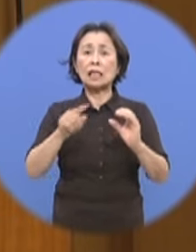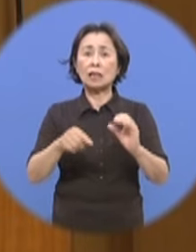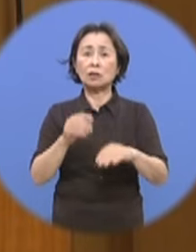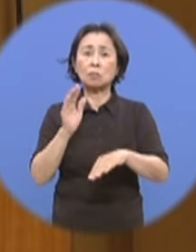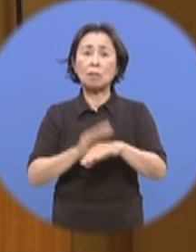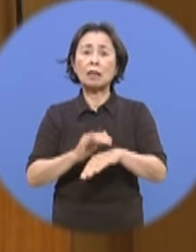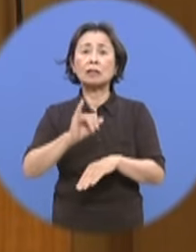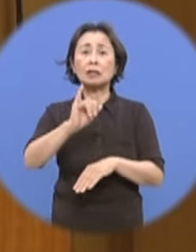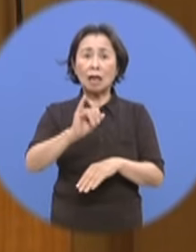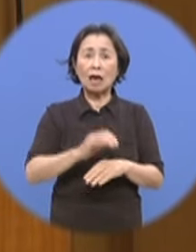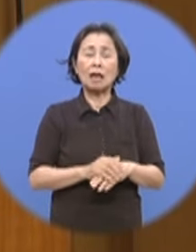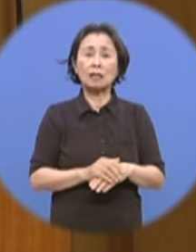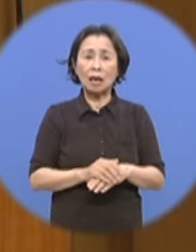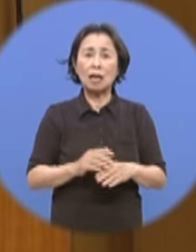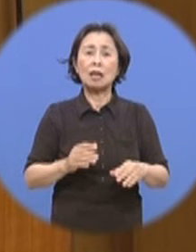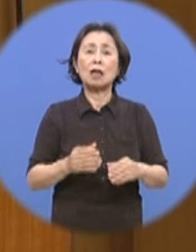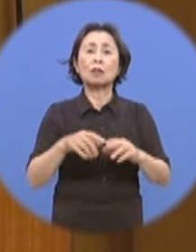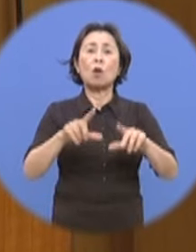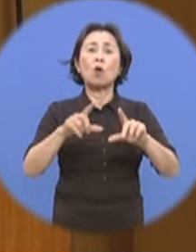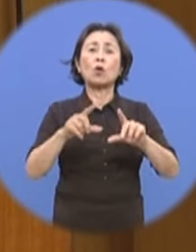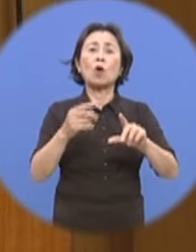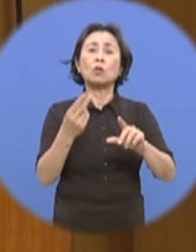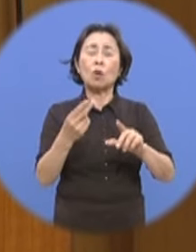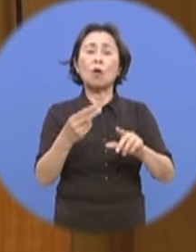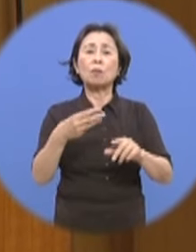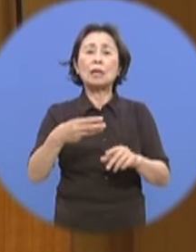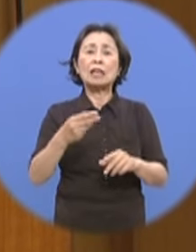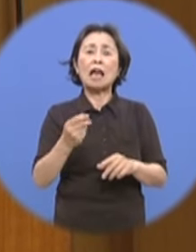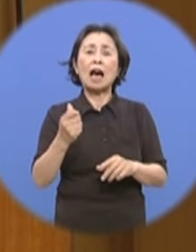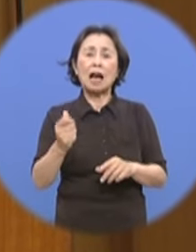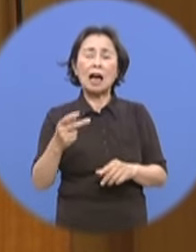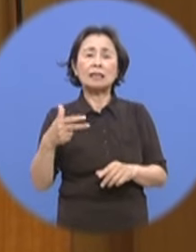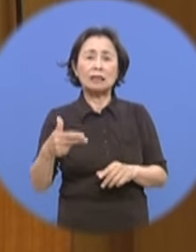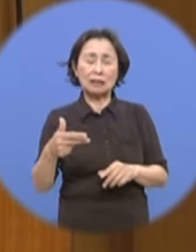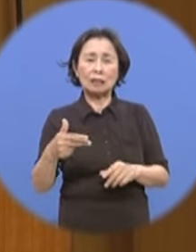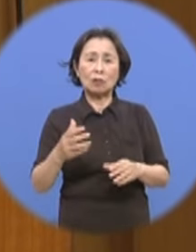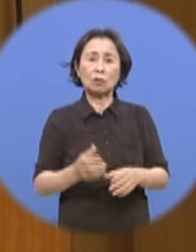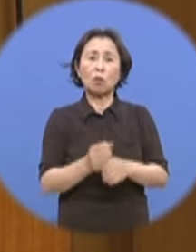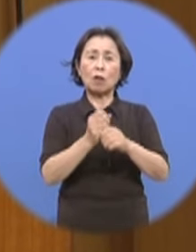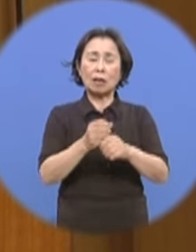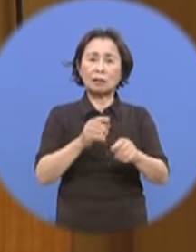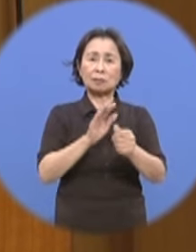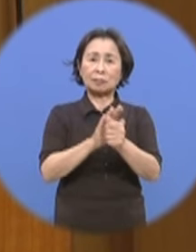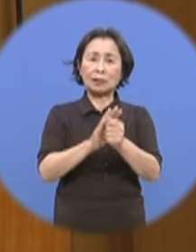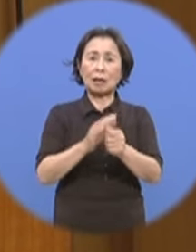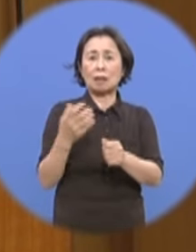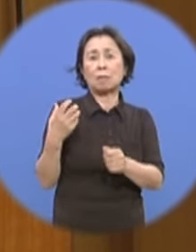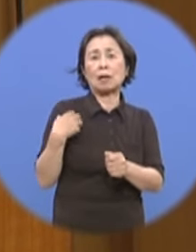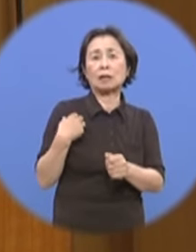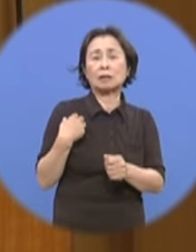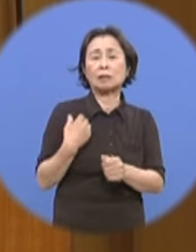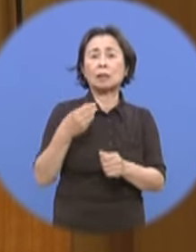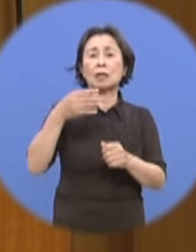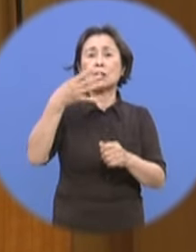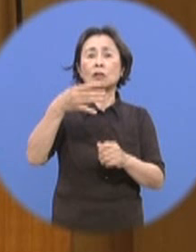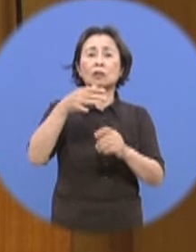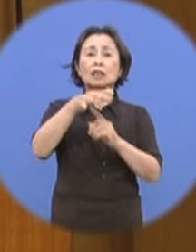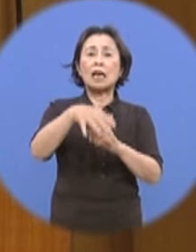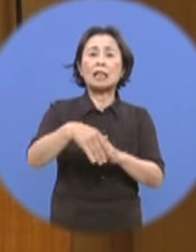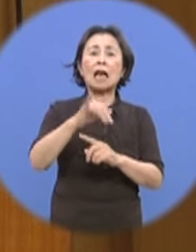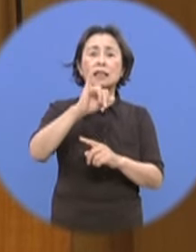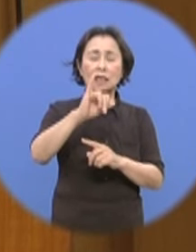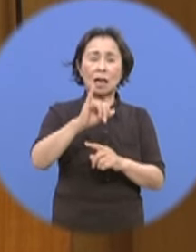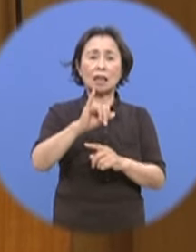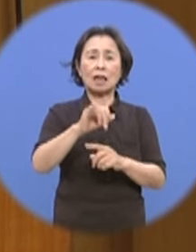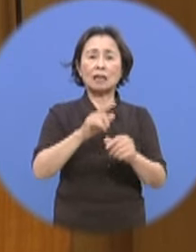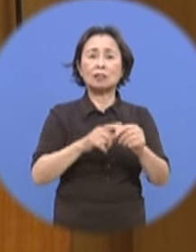三鷹市のかスクールコミュニティ推進員を務める四柳近子さんが進行役となってワールドカフェ